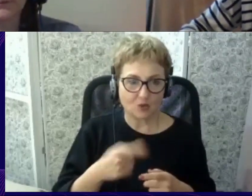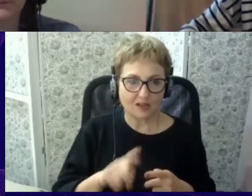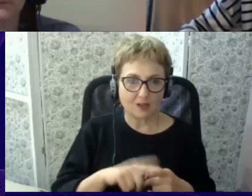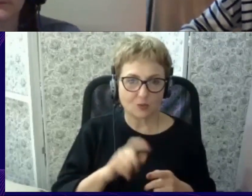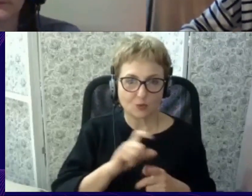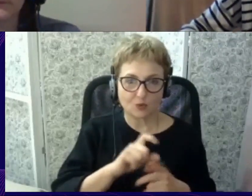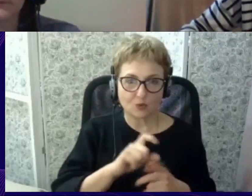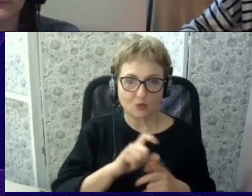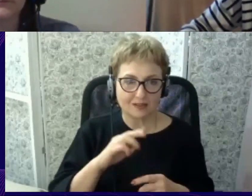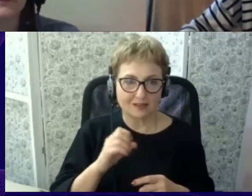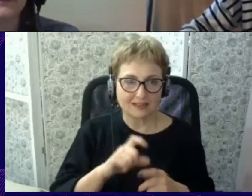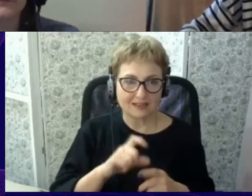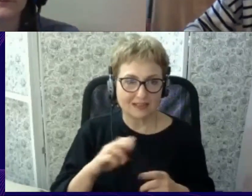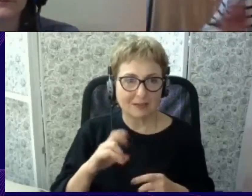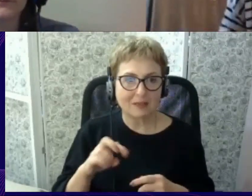терминологию.